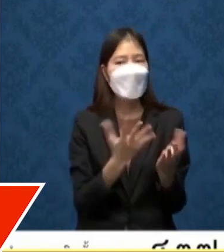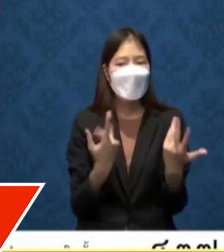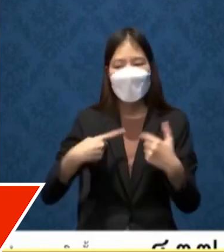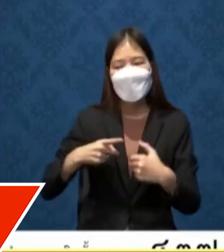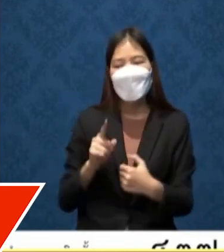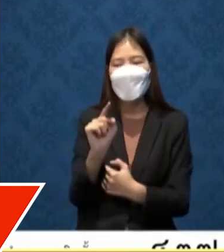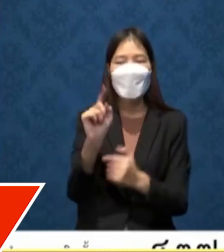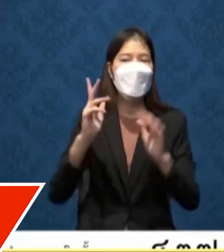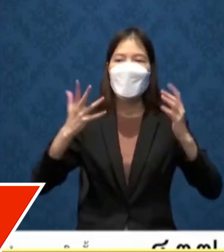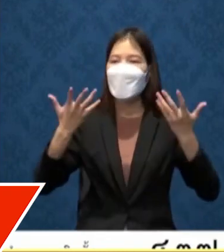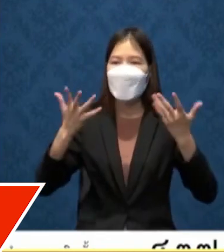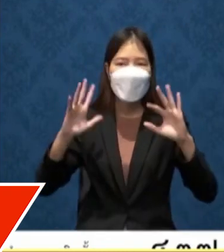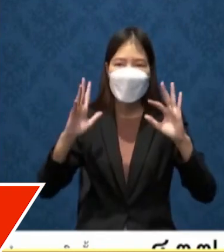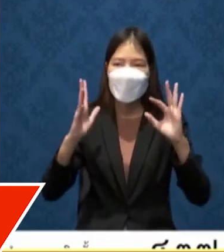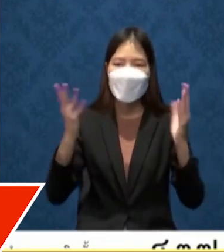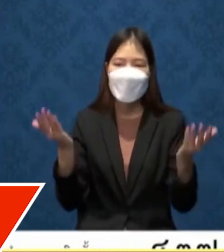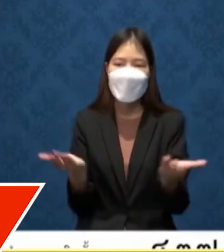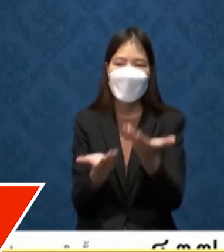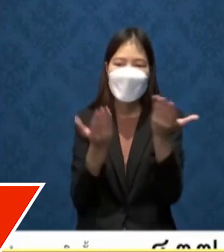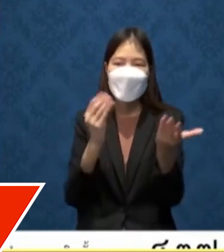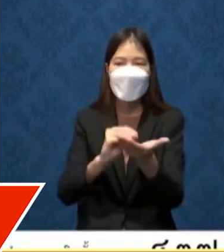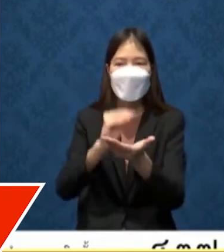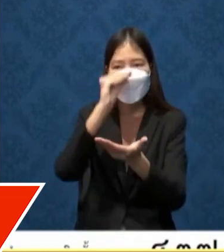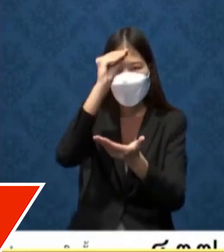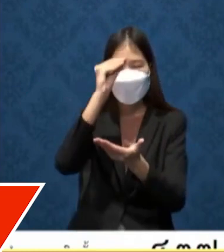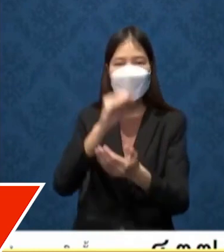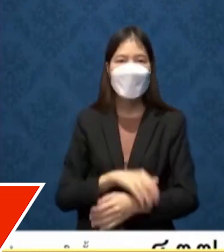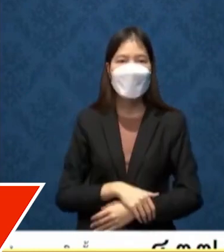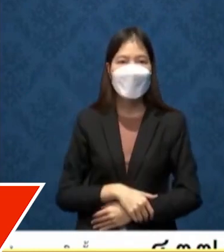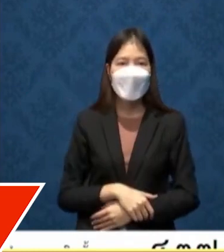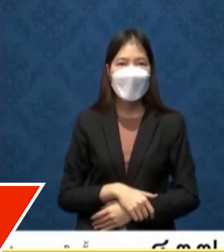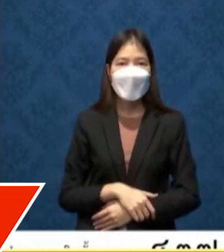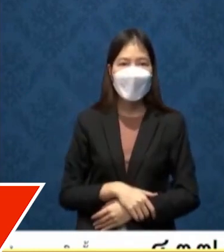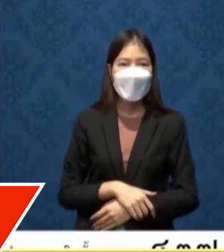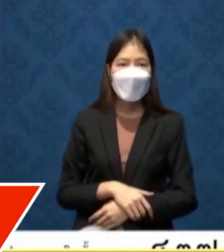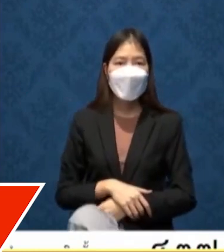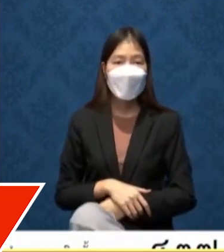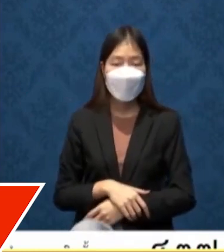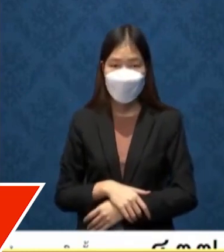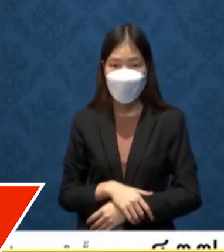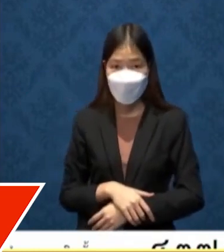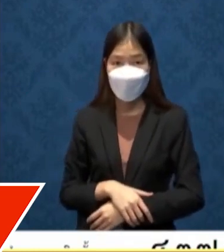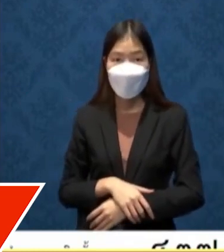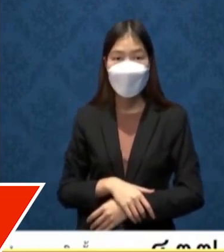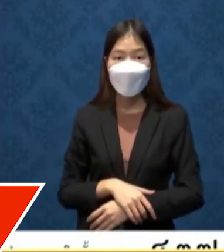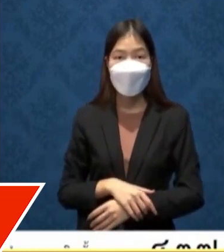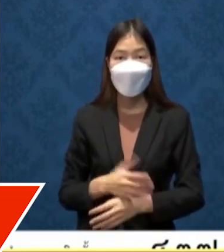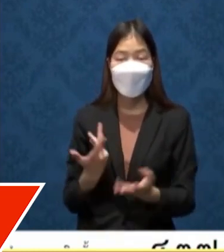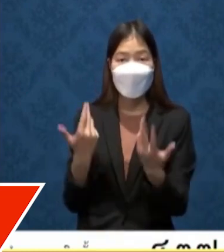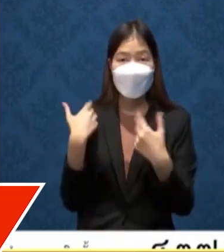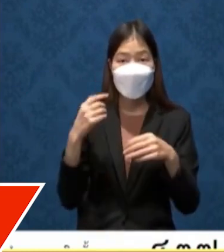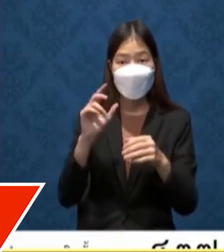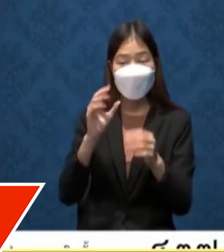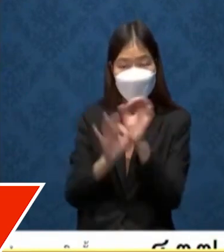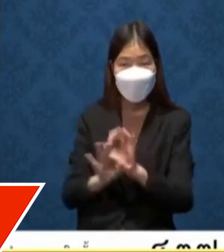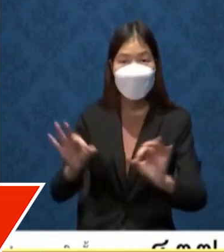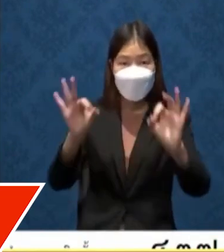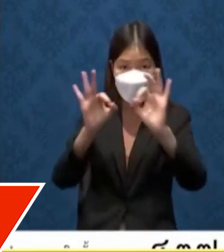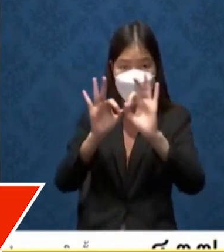การศึกษาเลยครับผมเข้าใจดีครับท่านประธานครับหน้าที่หลักของกองทุนยังคงต้องเป็นการ